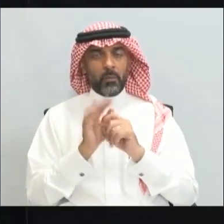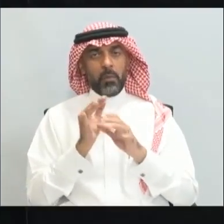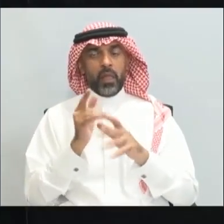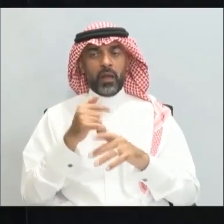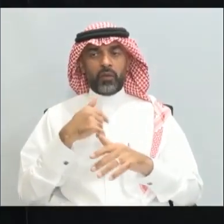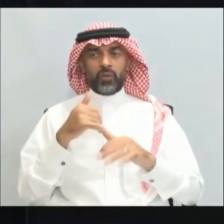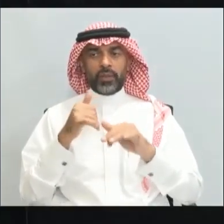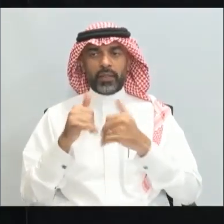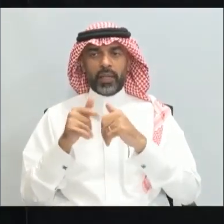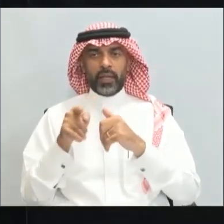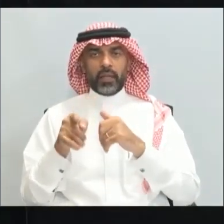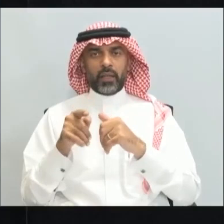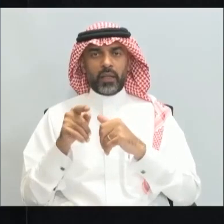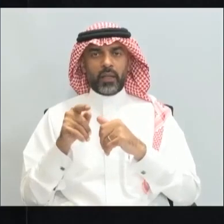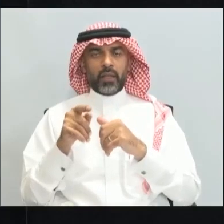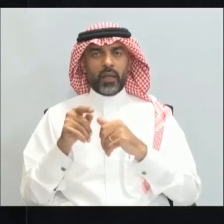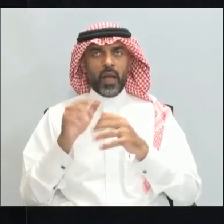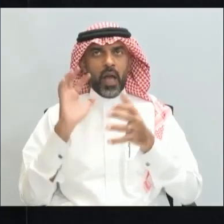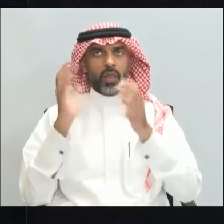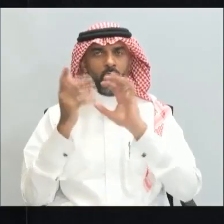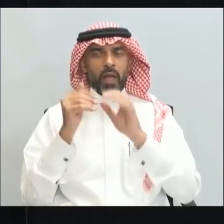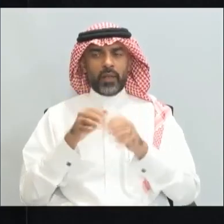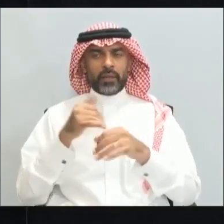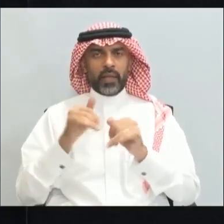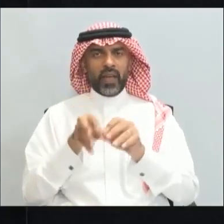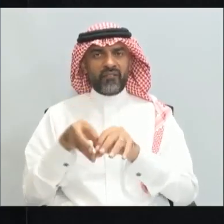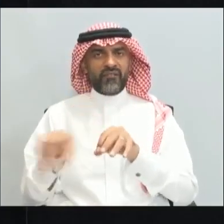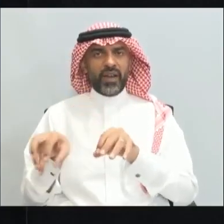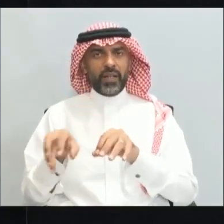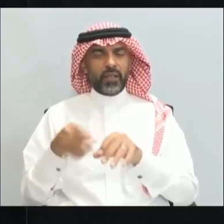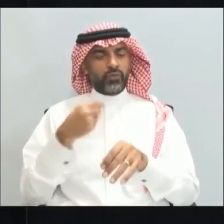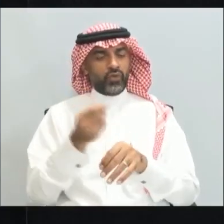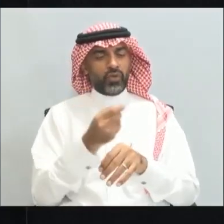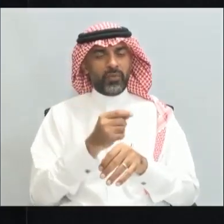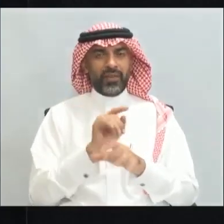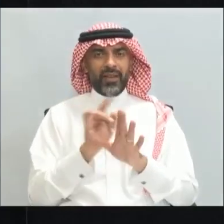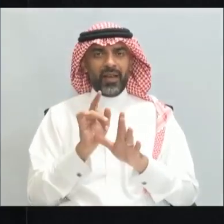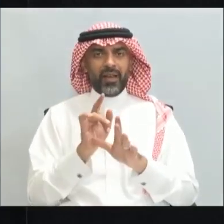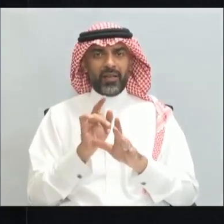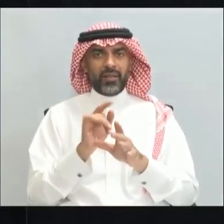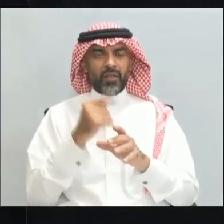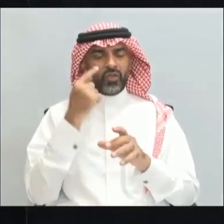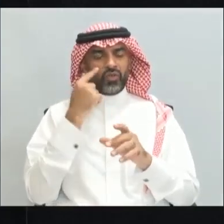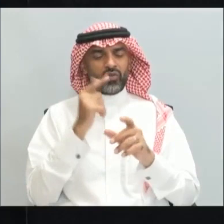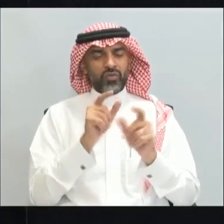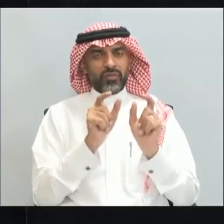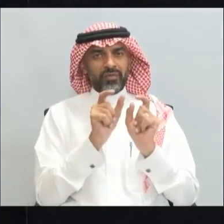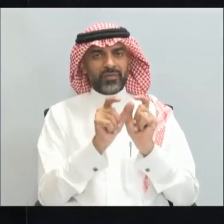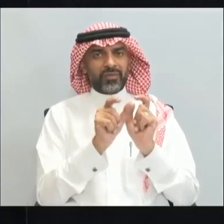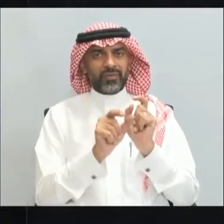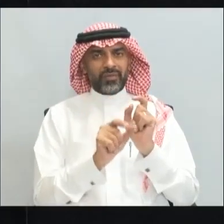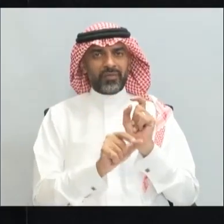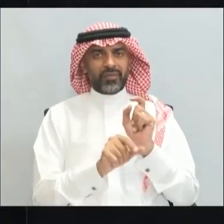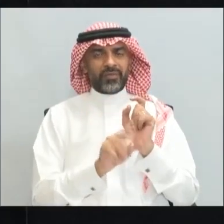مثلا هذا طريق دولي هذا طريق فرعي بدل ان يكتب ذلك نستعيض ونبدل